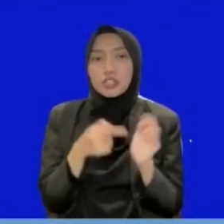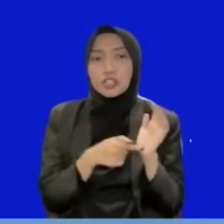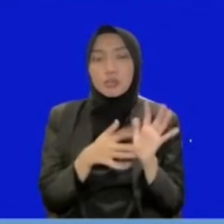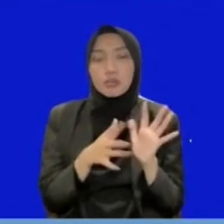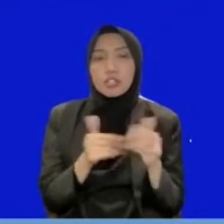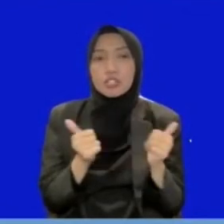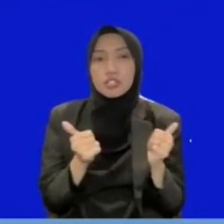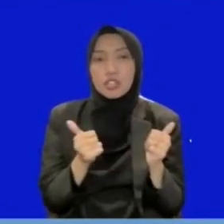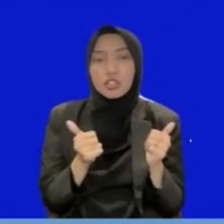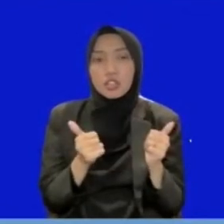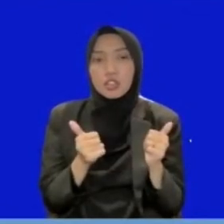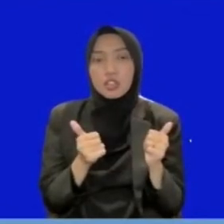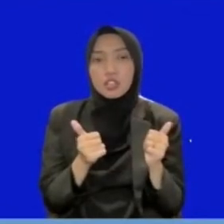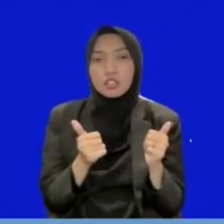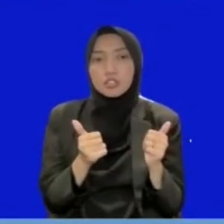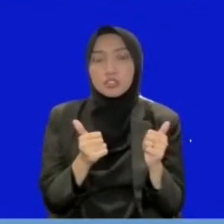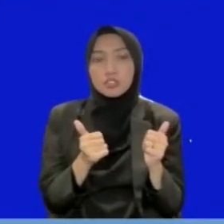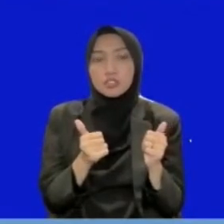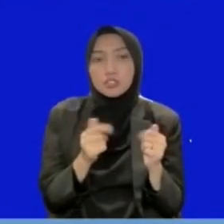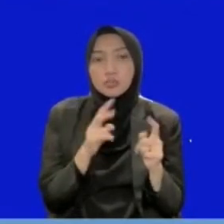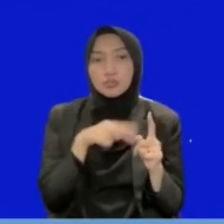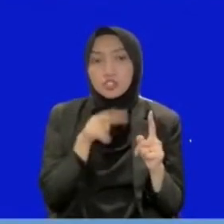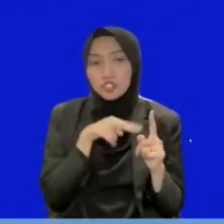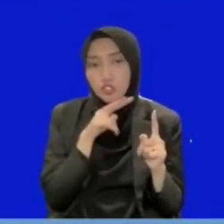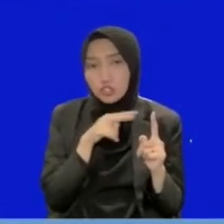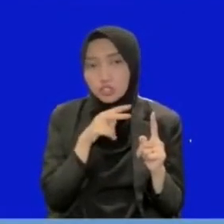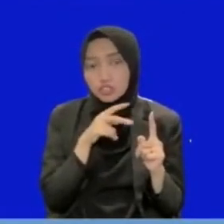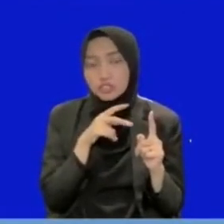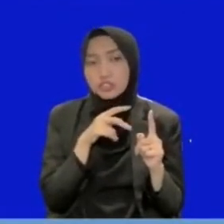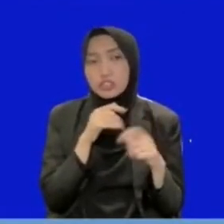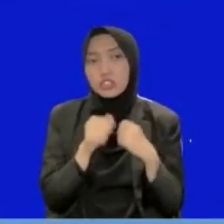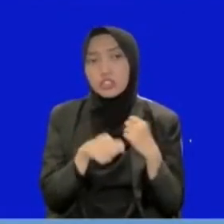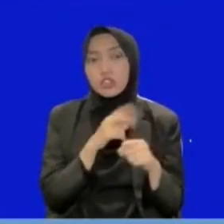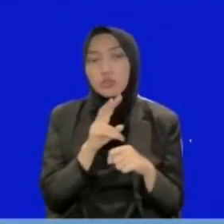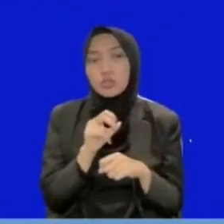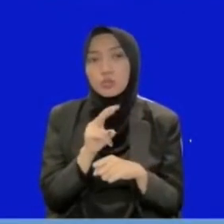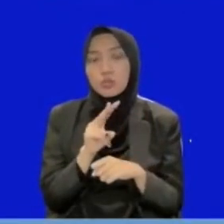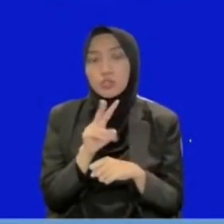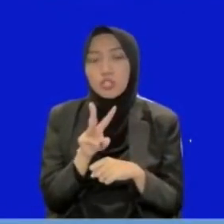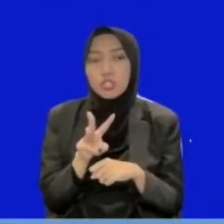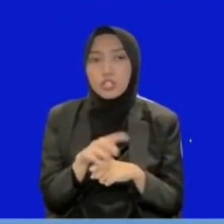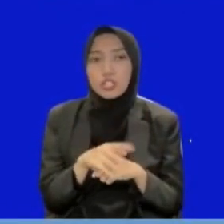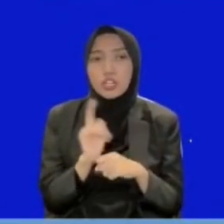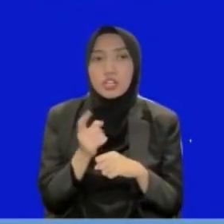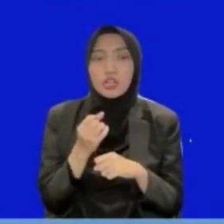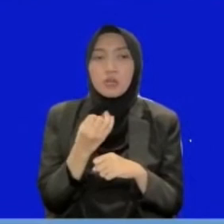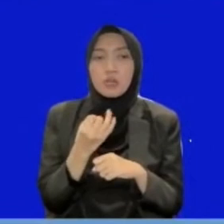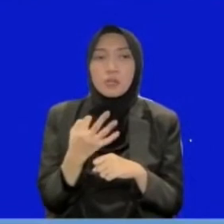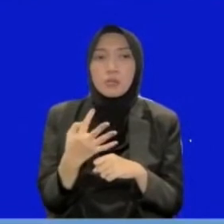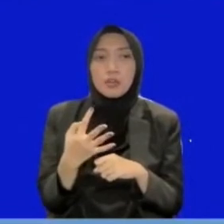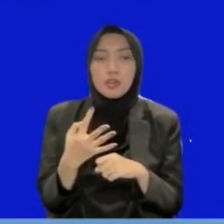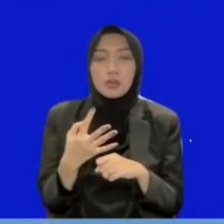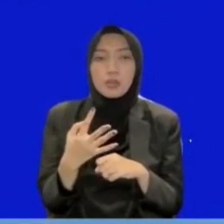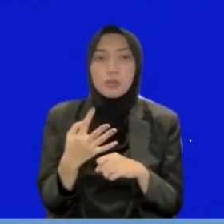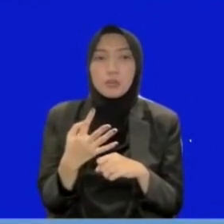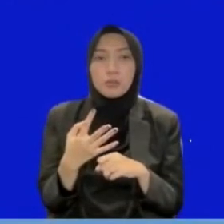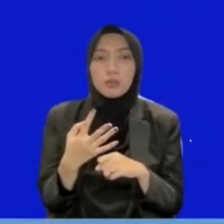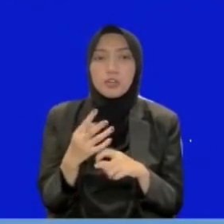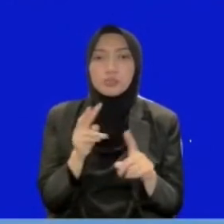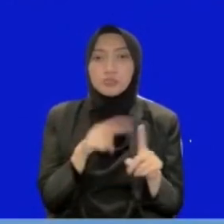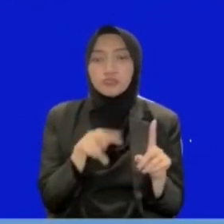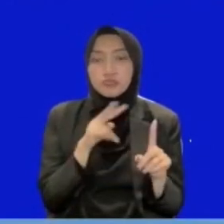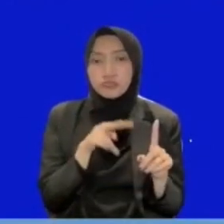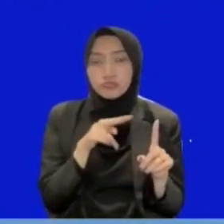hasil monitoring yang dilakukan oleh Sangiran di tahun 2023. Kita ada beberapa parameter dalam melakukan monitoring